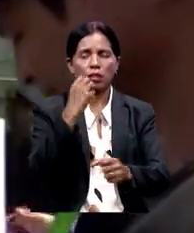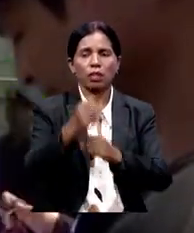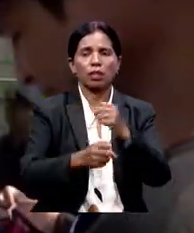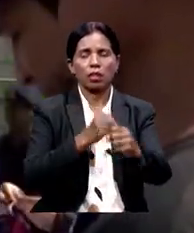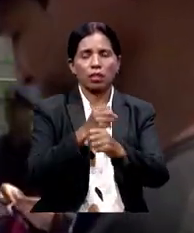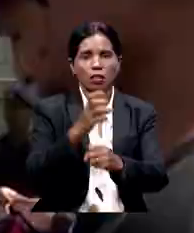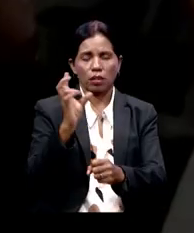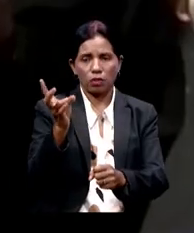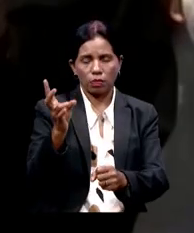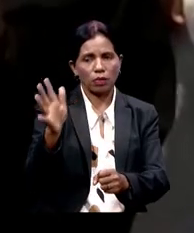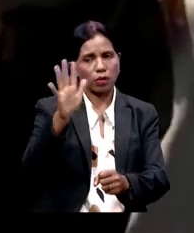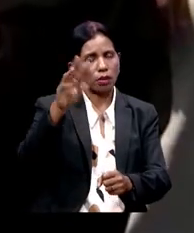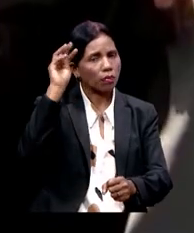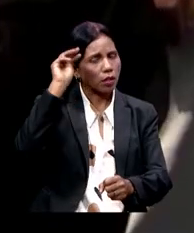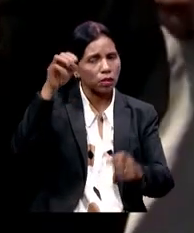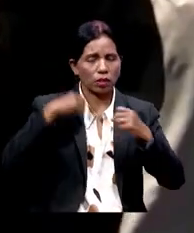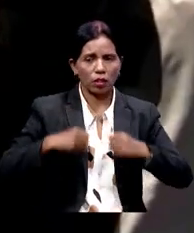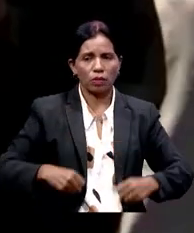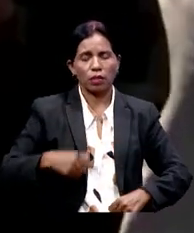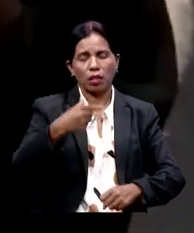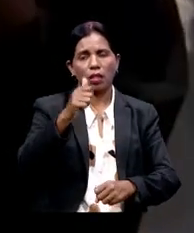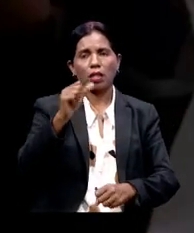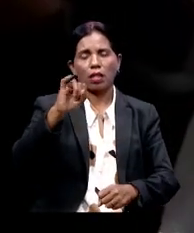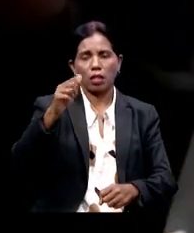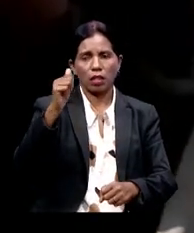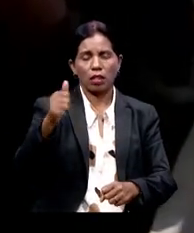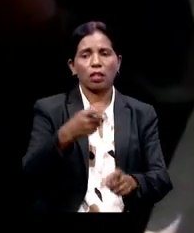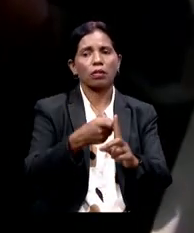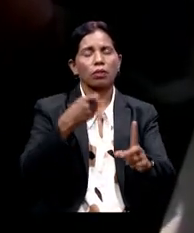resin lima. Ministério Saúde Gaza hatete ataque